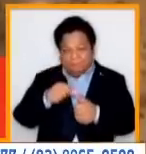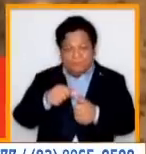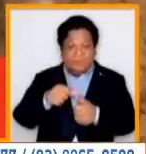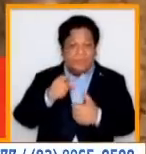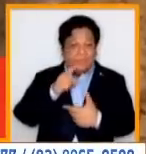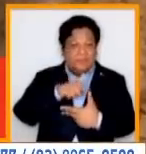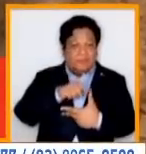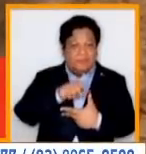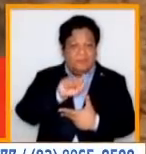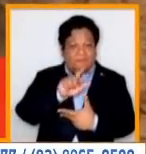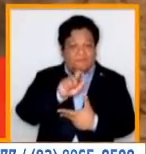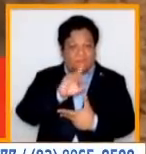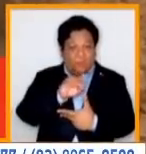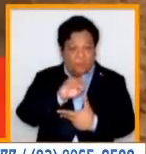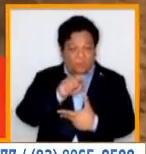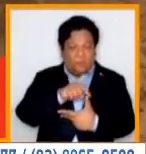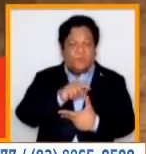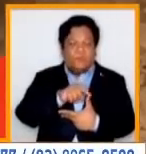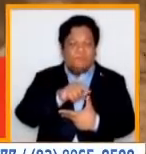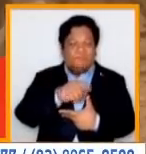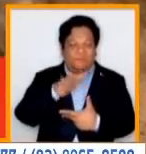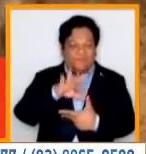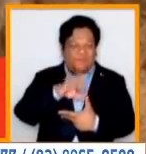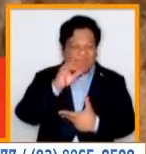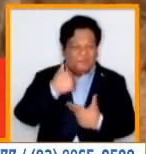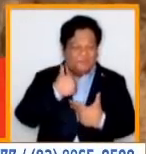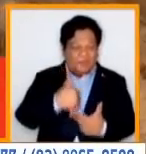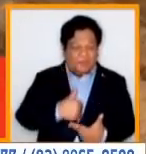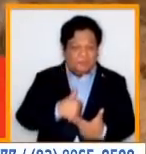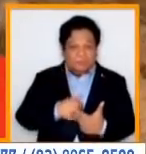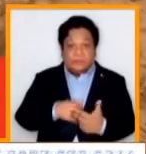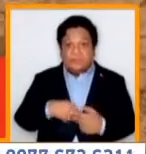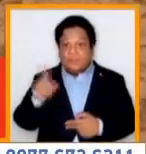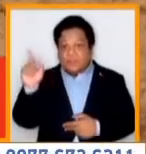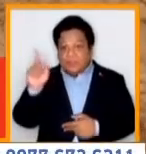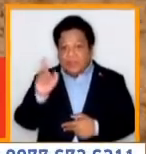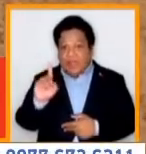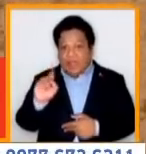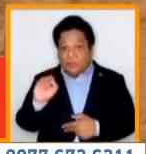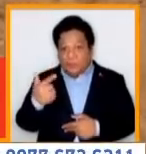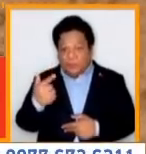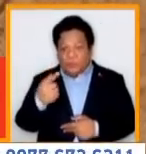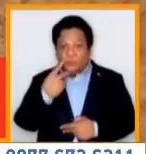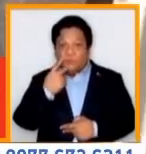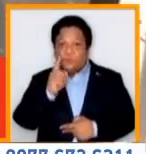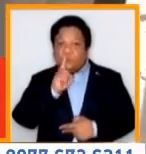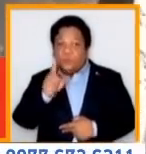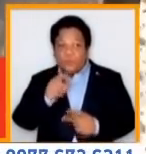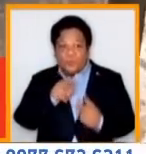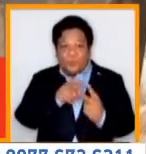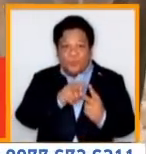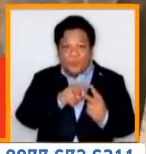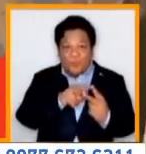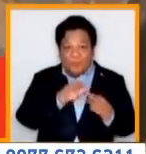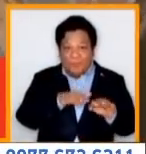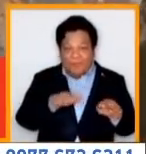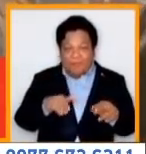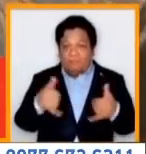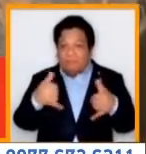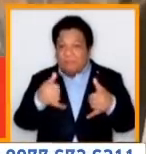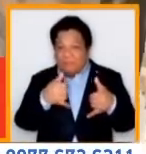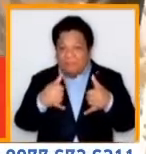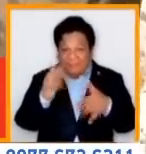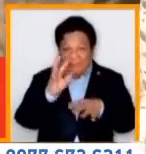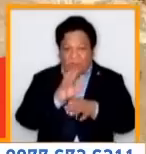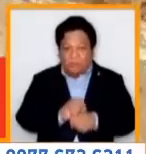Ang asong si Jerwin na kalaro ng mga paslit, hindi rin umaalis sa site kung saan may guho. Tila hinahanap ang mga batang